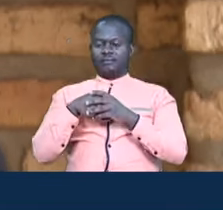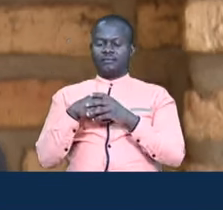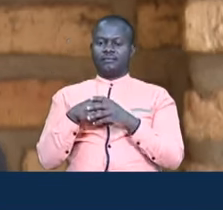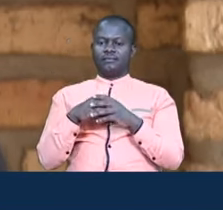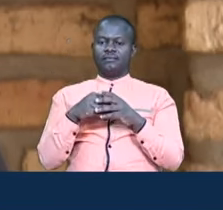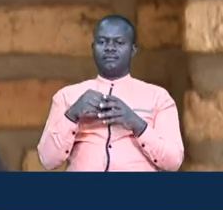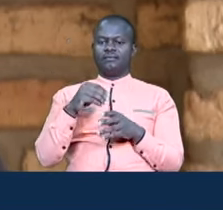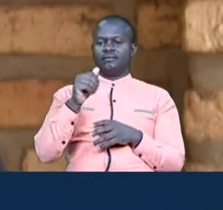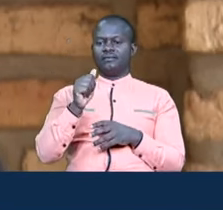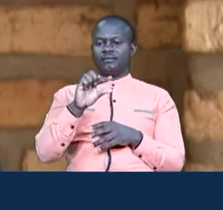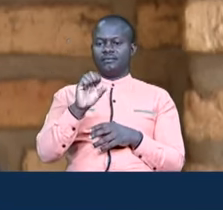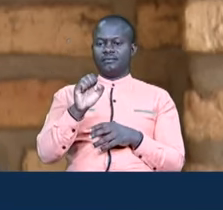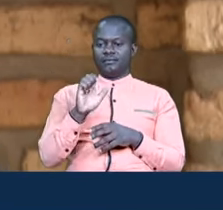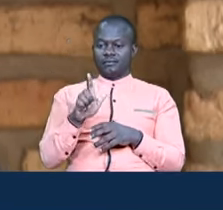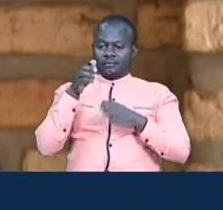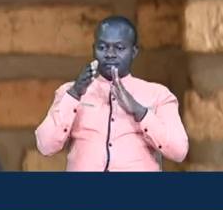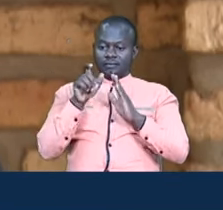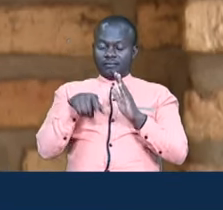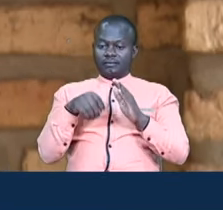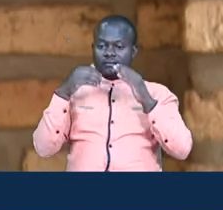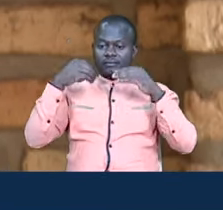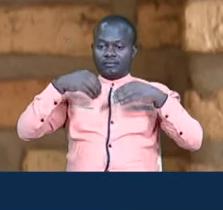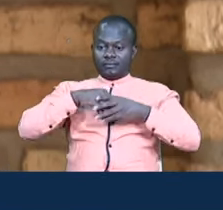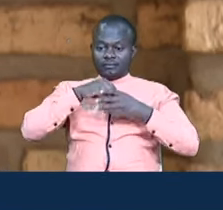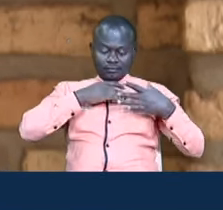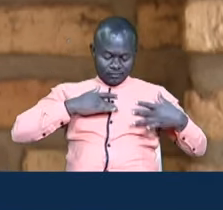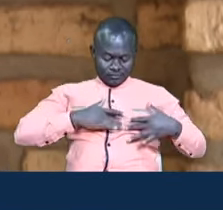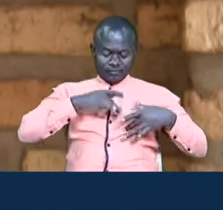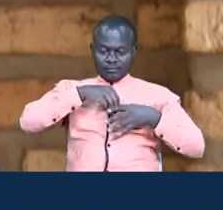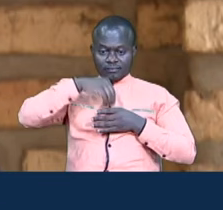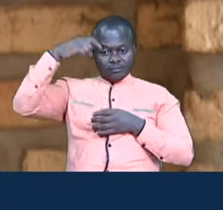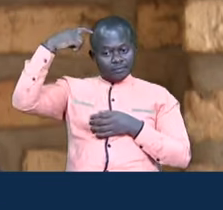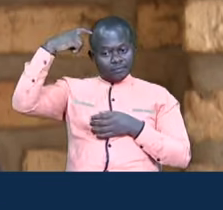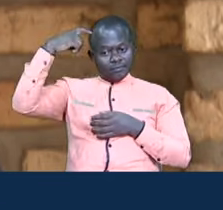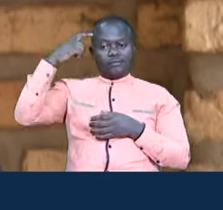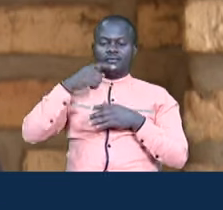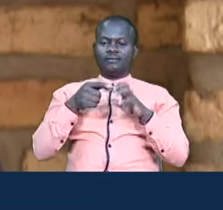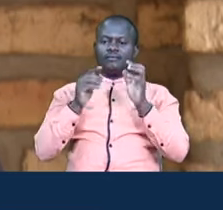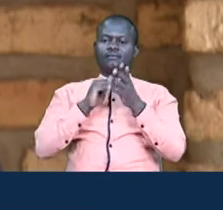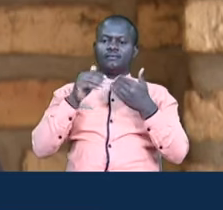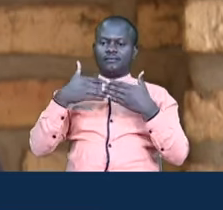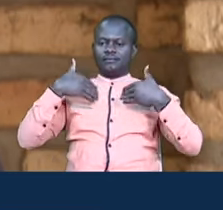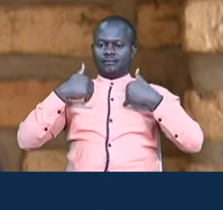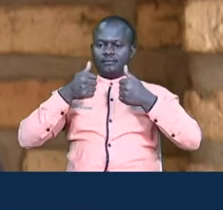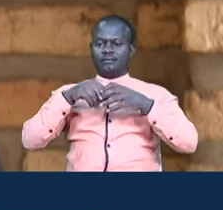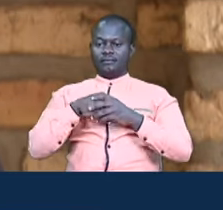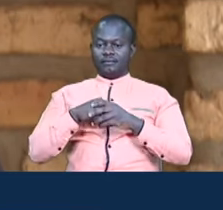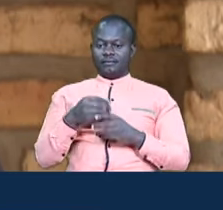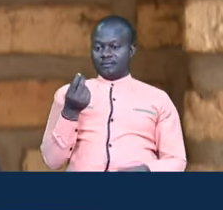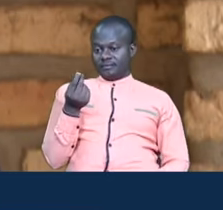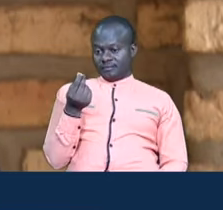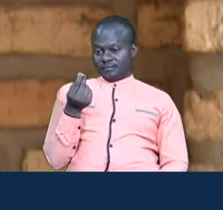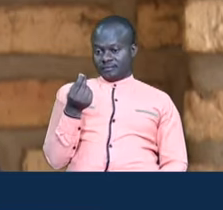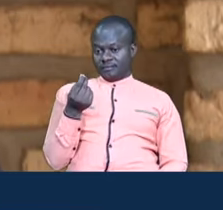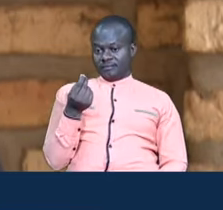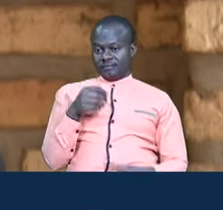za AGCN umuntu agomba kuba muzima mu mutima, muzima mu mutwe, akaba muzima mu mufuka. Mu